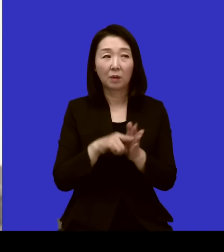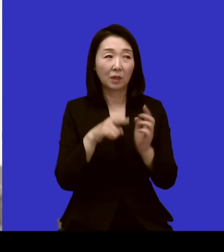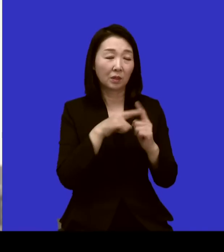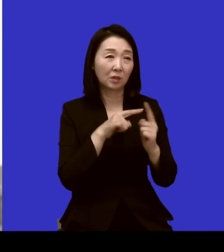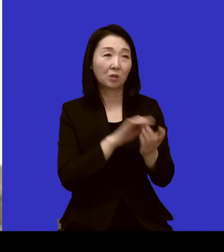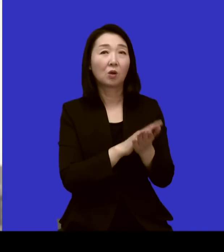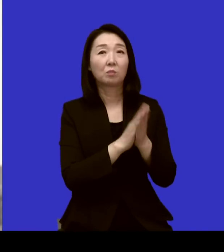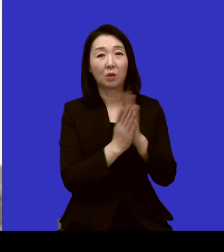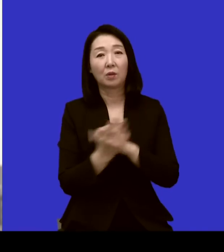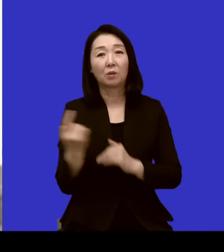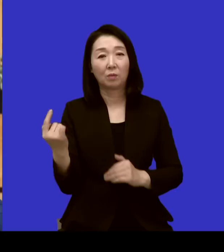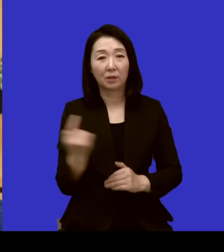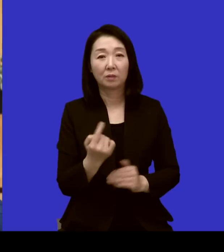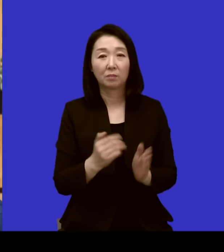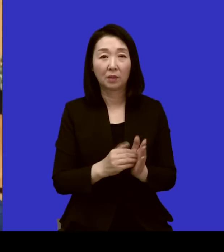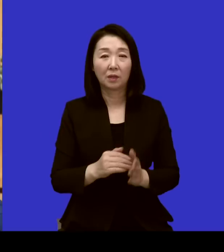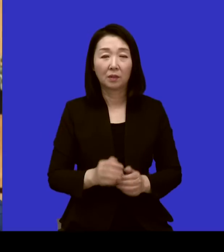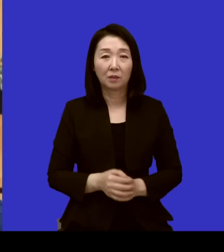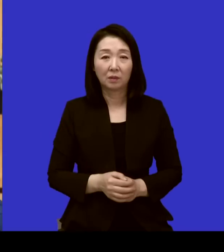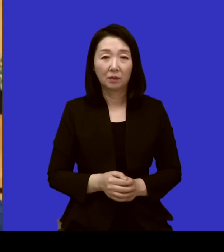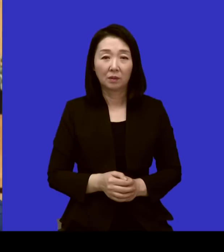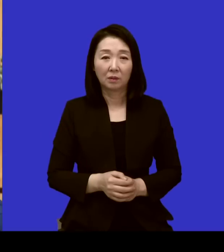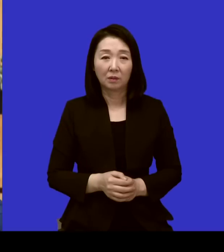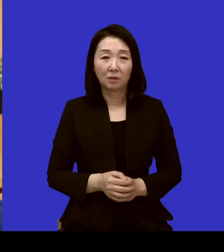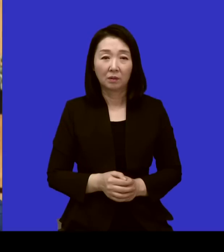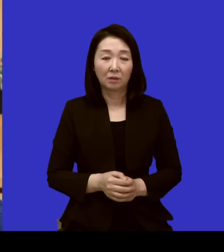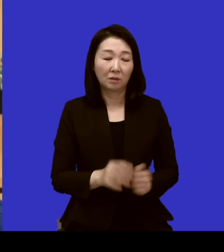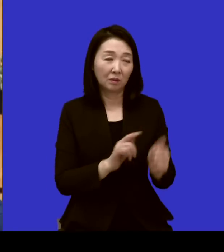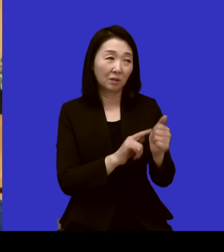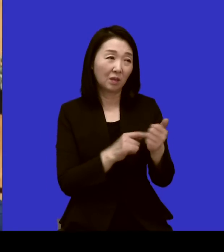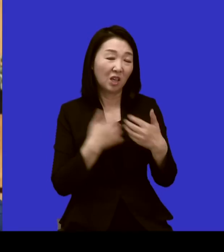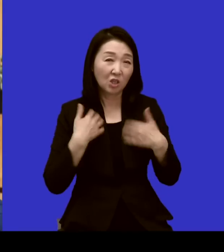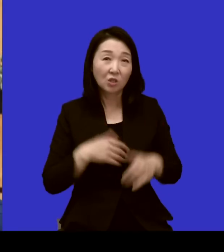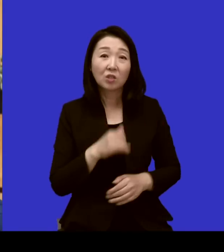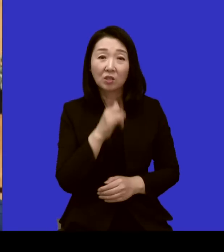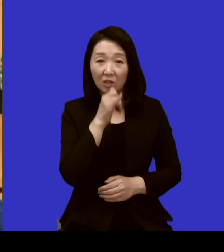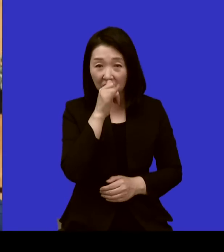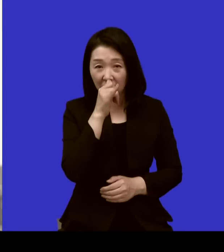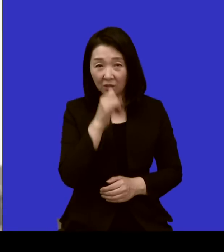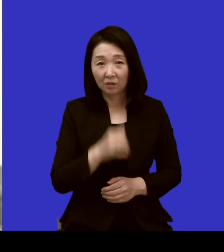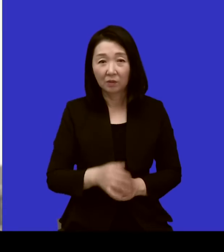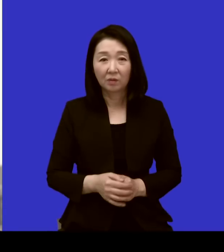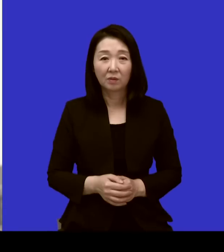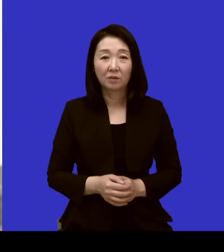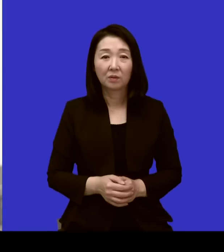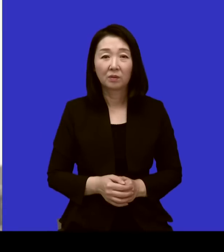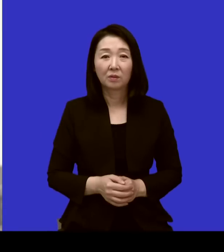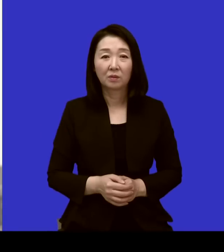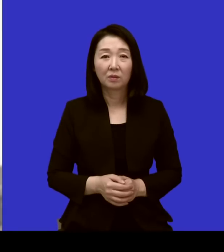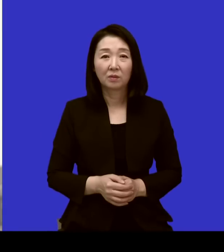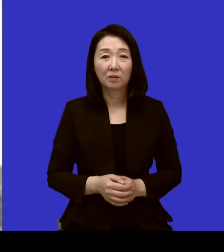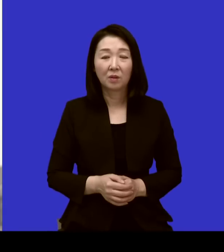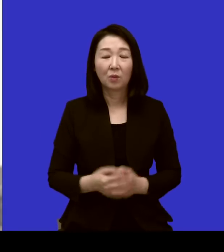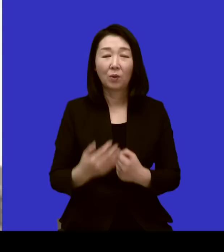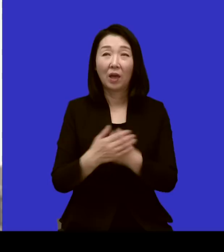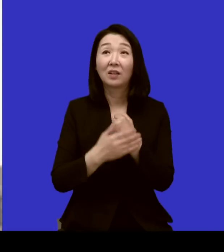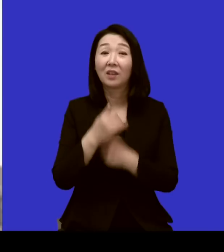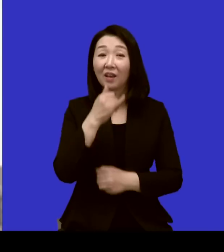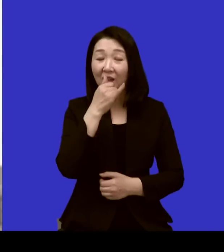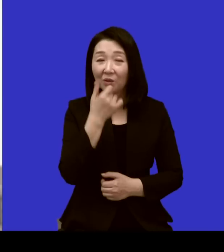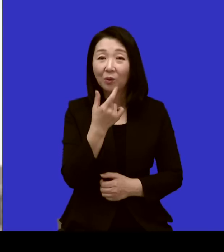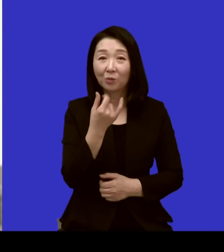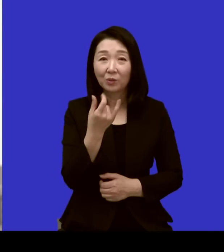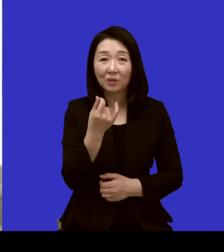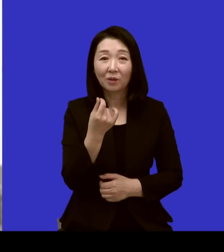긍정적 변화로 다가왔던 것 같습니다. 그래도 작가님도 지칠 때가 있잖아요. 그렇죠, 이제. 이거는 또 이런 또 은혜가 있는 예, 부분도 예,